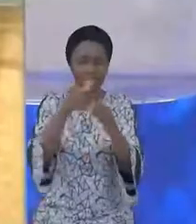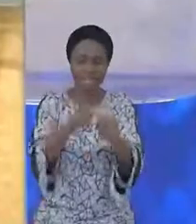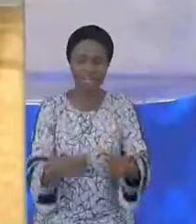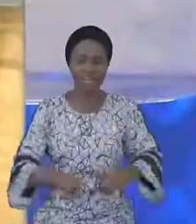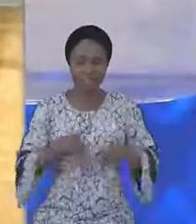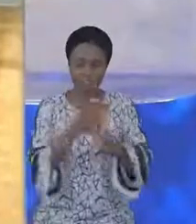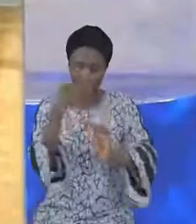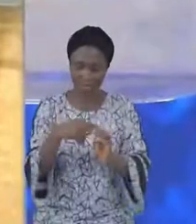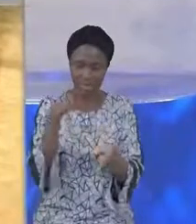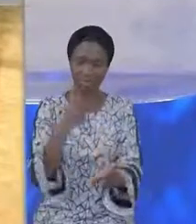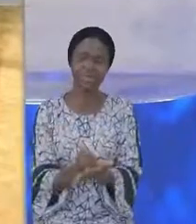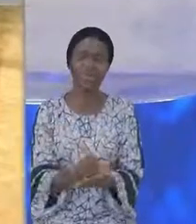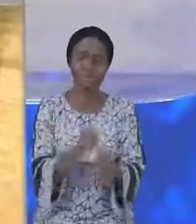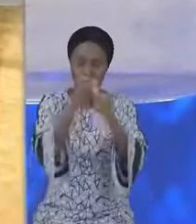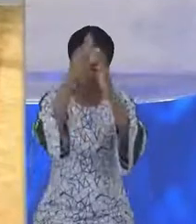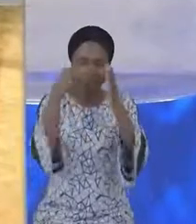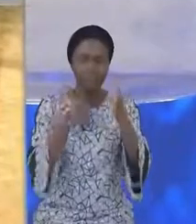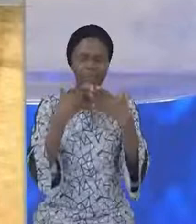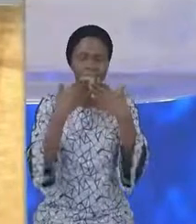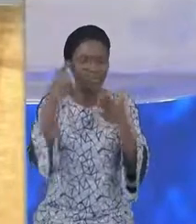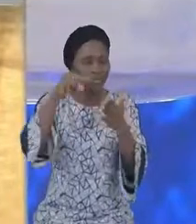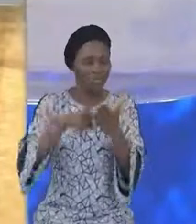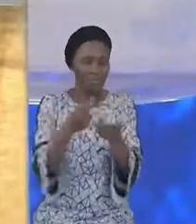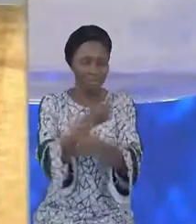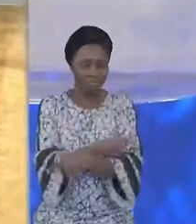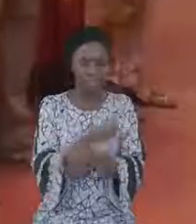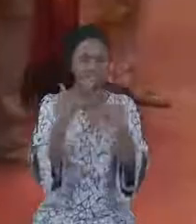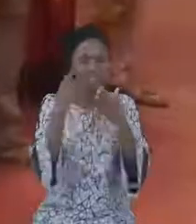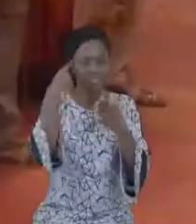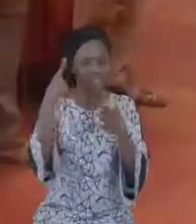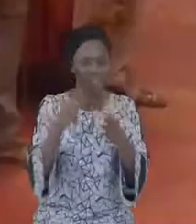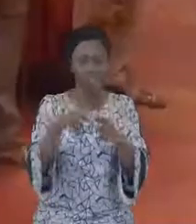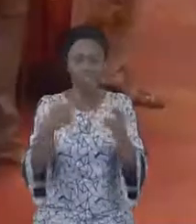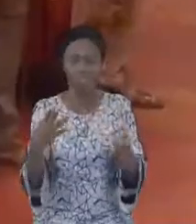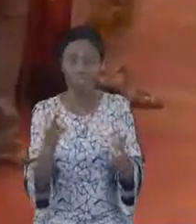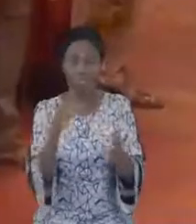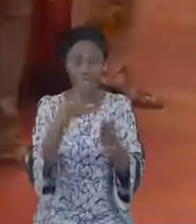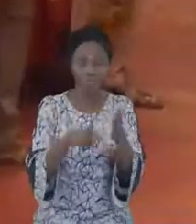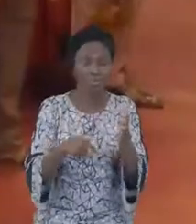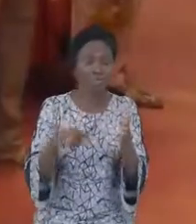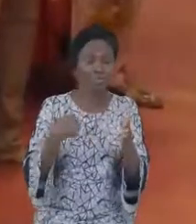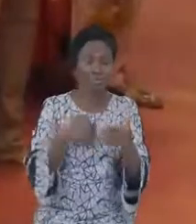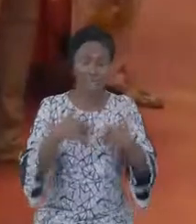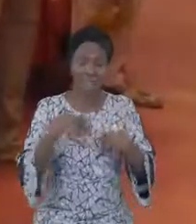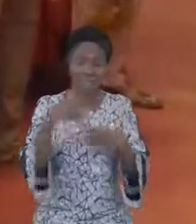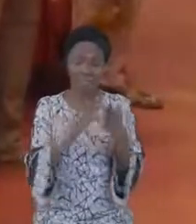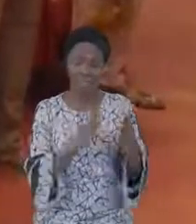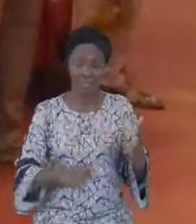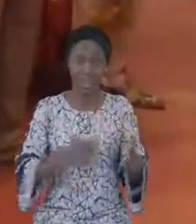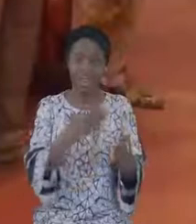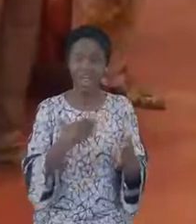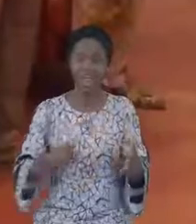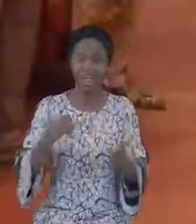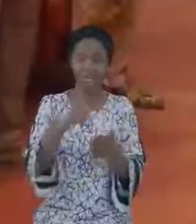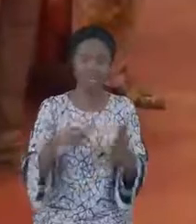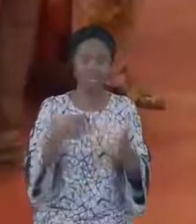nom de Jésus. Père, nous te remercions pour ce jour. Merci pour la révélation de ce que nous avons en Christ. Ce que nous avons